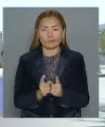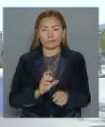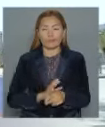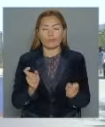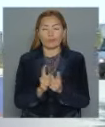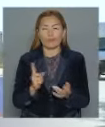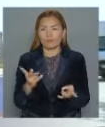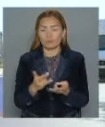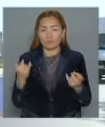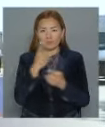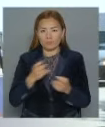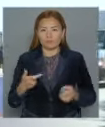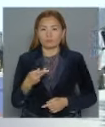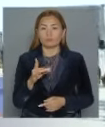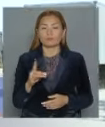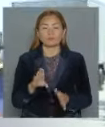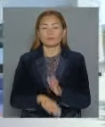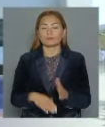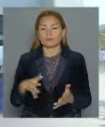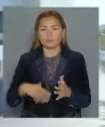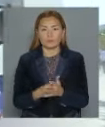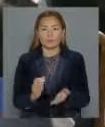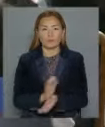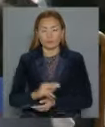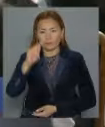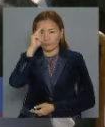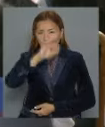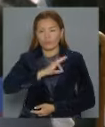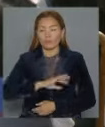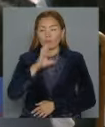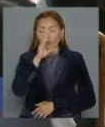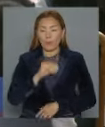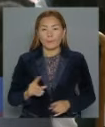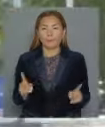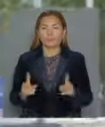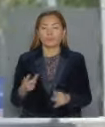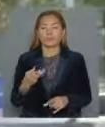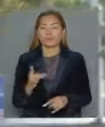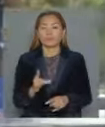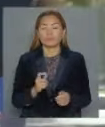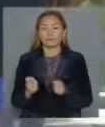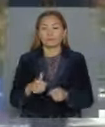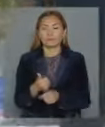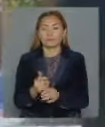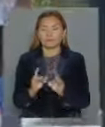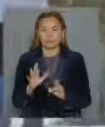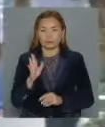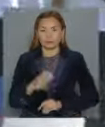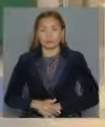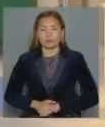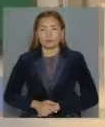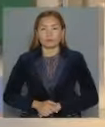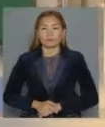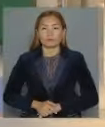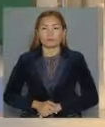жолығу керегін ескертеді. Грантсыз қалғандарға әлде тегін оқуға мүмкіндік бар. Қандай гранттар екенін басқарма басшысы дізіп берді.